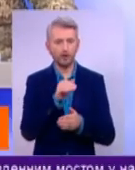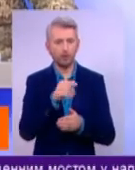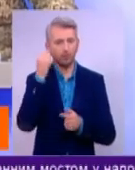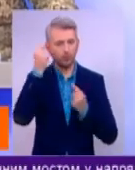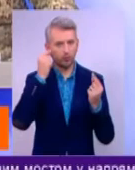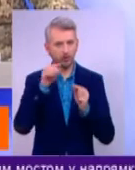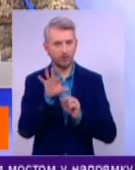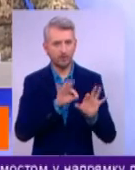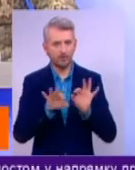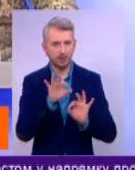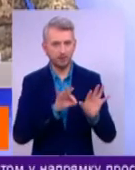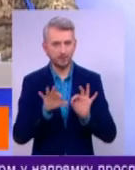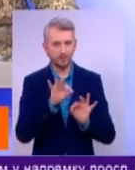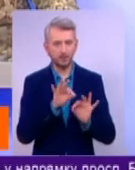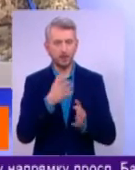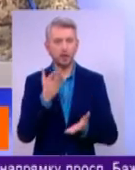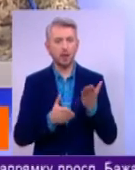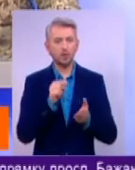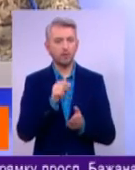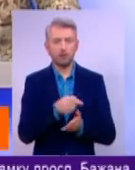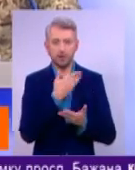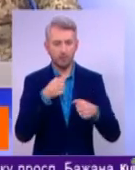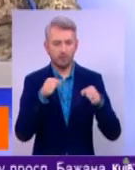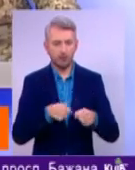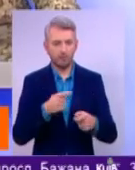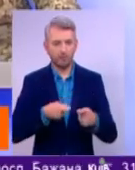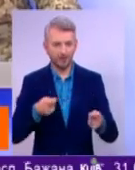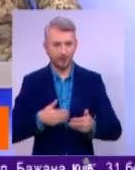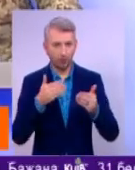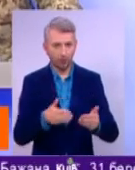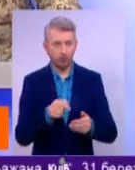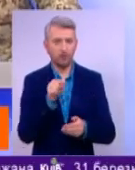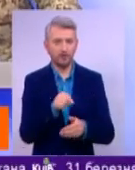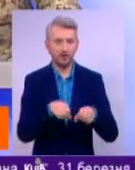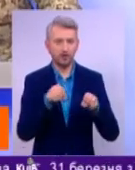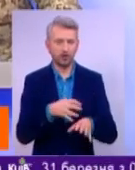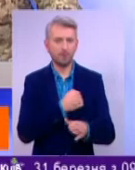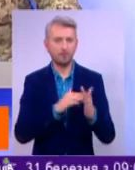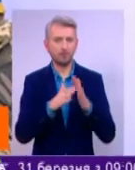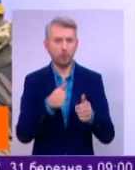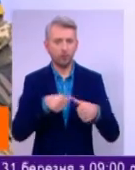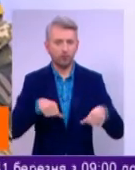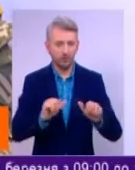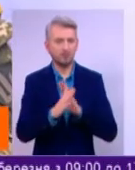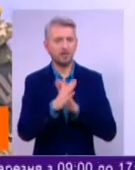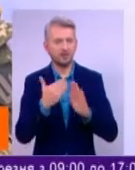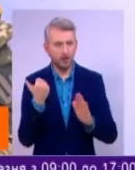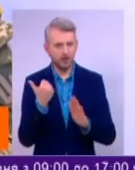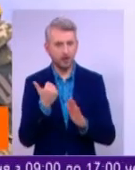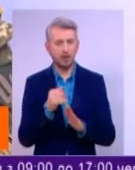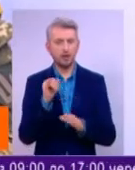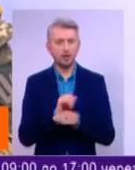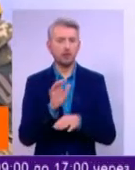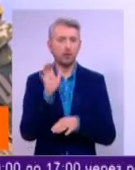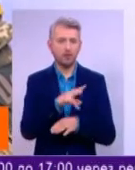професійно-психологічний відбір. Якщо він не має права на відстрочку, то він рішенням призивної комісії призивається та